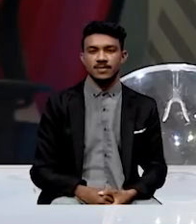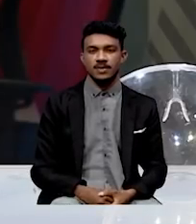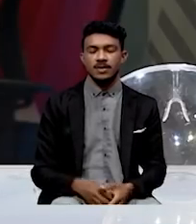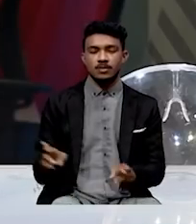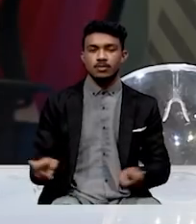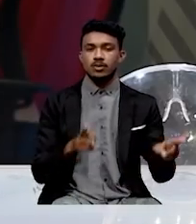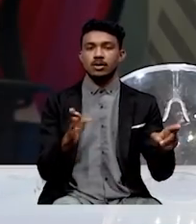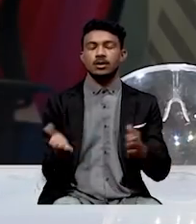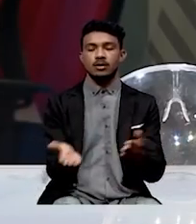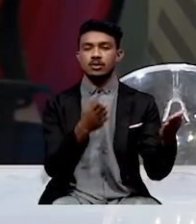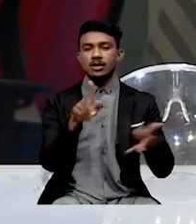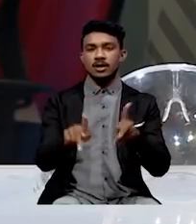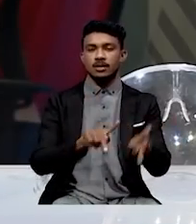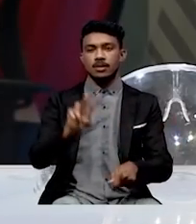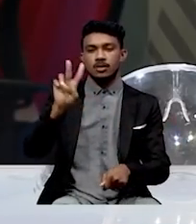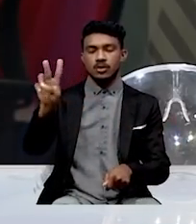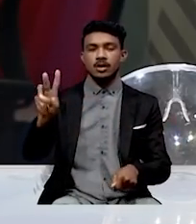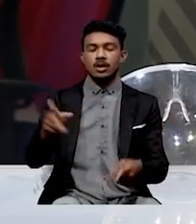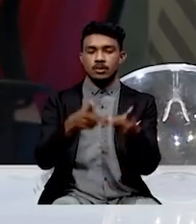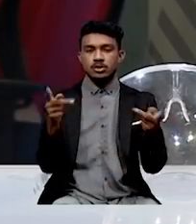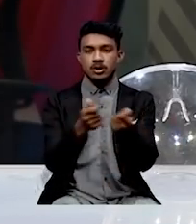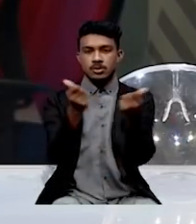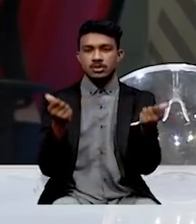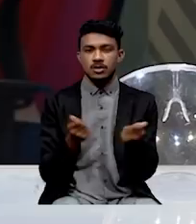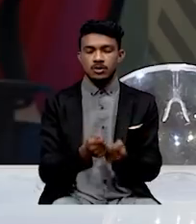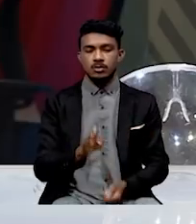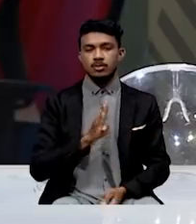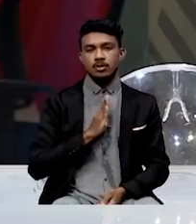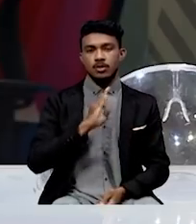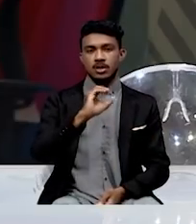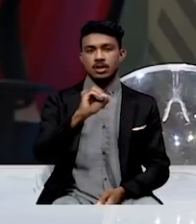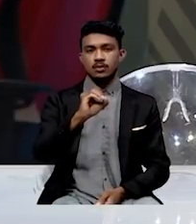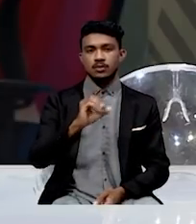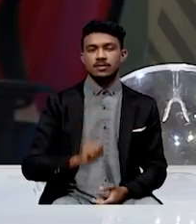Motalori ema neng rua ia posto administrativo Bobenaro.